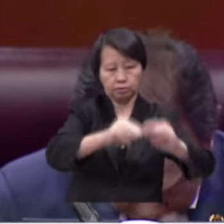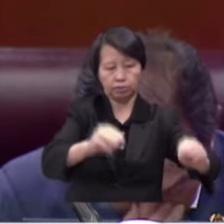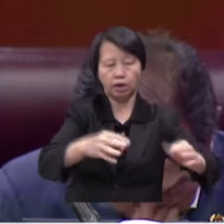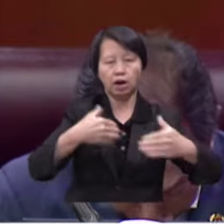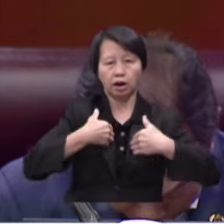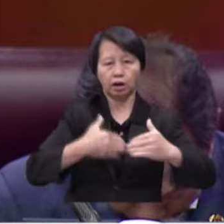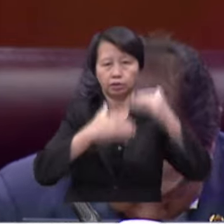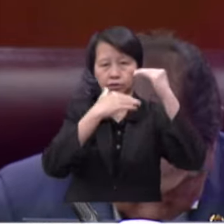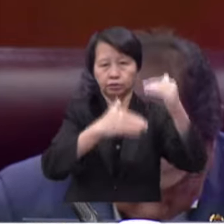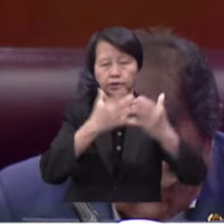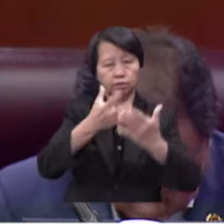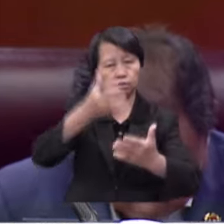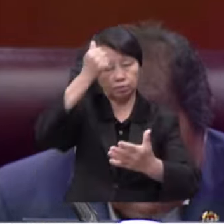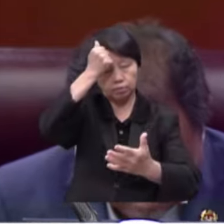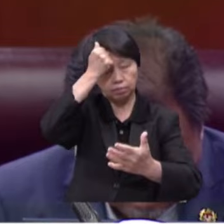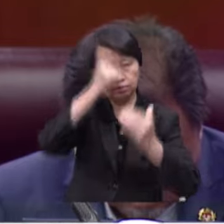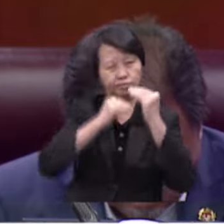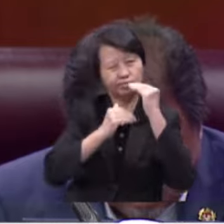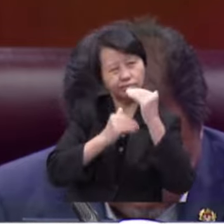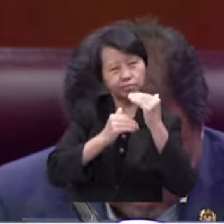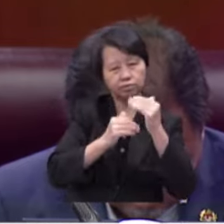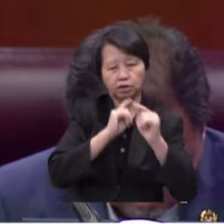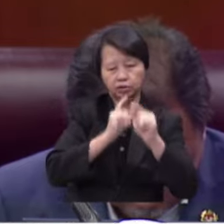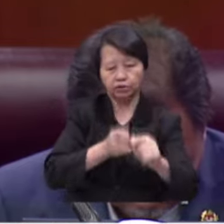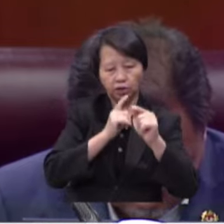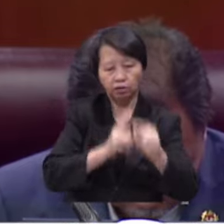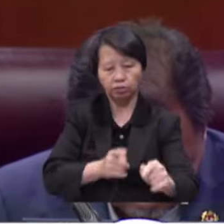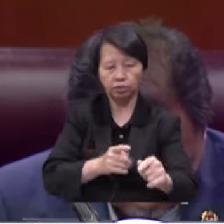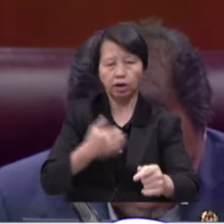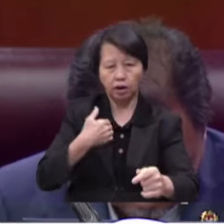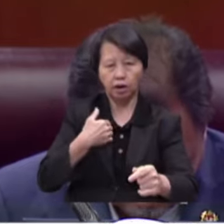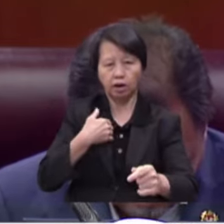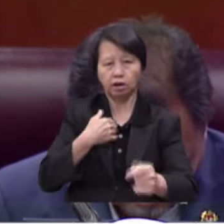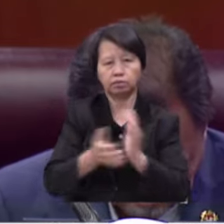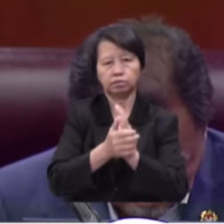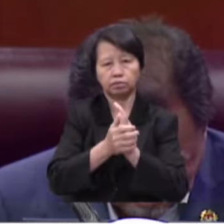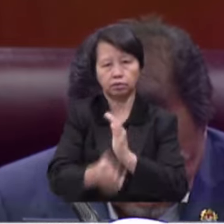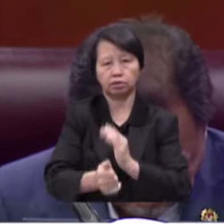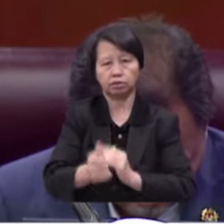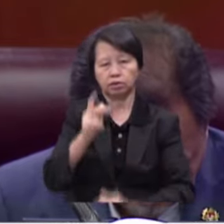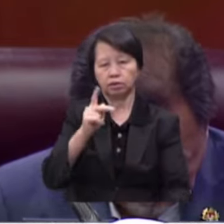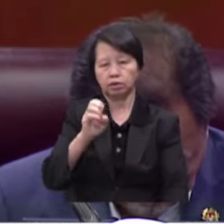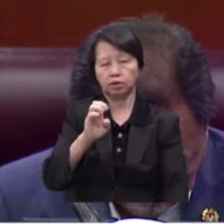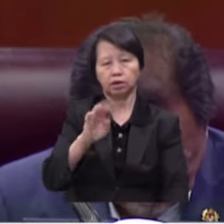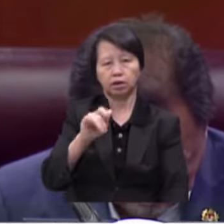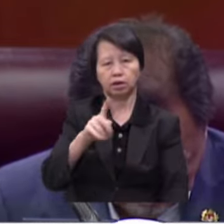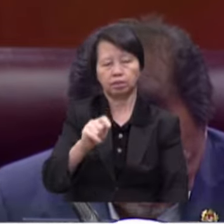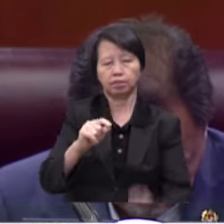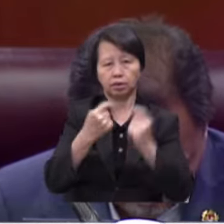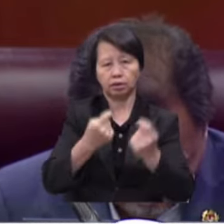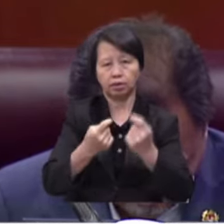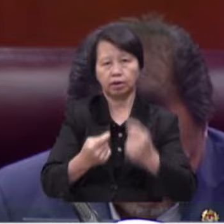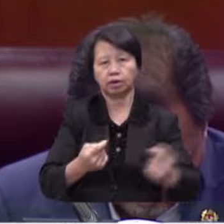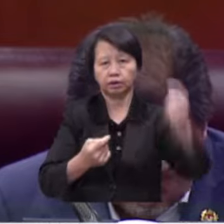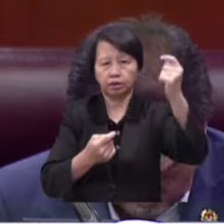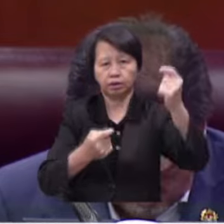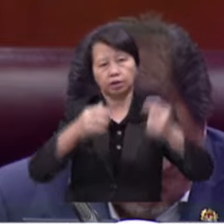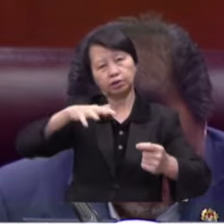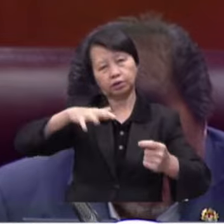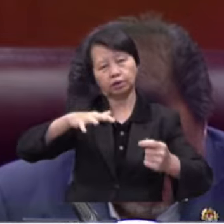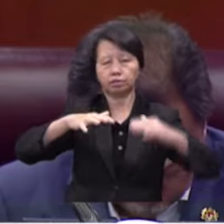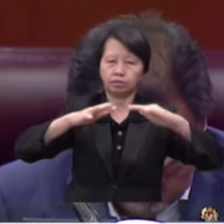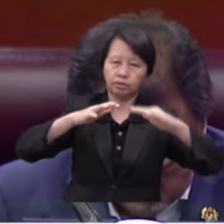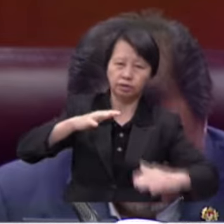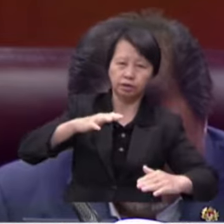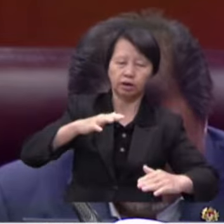mempunyai tahap penguasaan minimum dalam menjawab item yang mengandung kemahiran cepat dari kategori tinggi sederhana dan